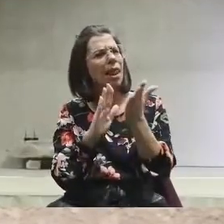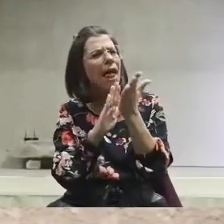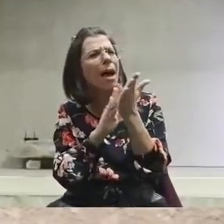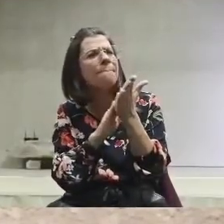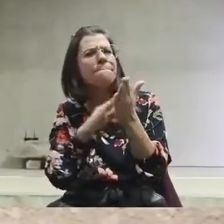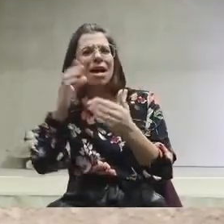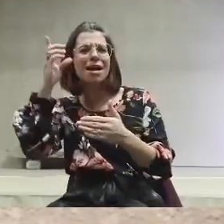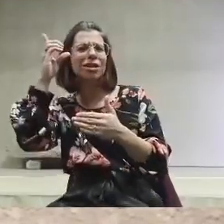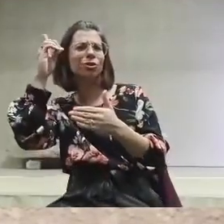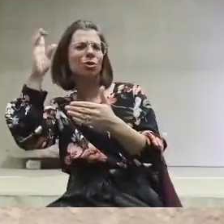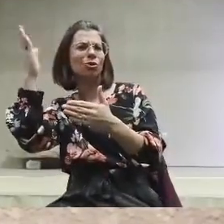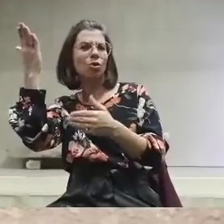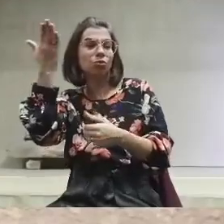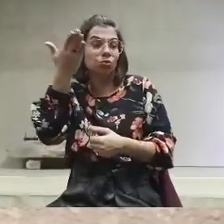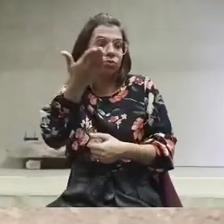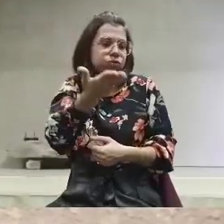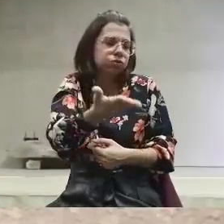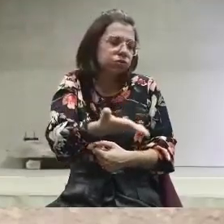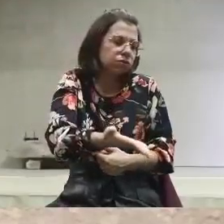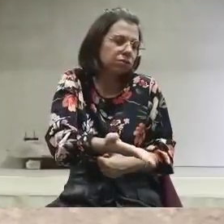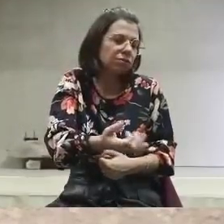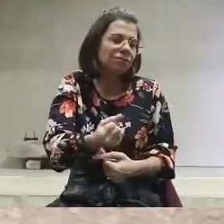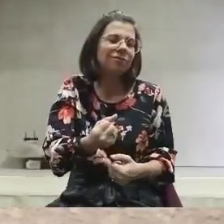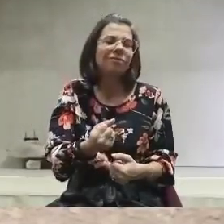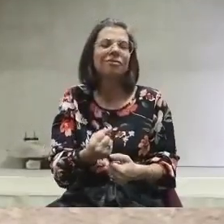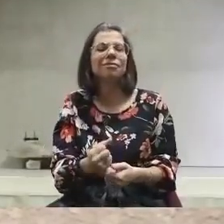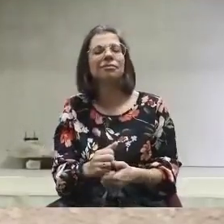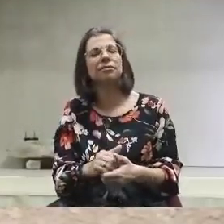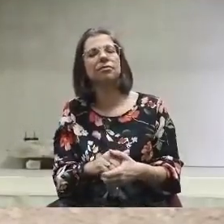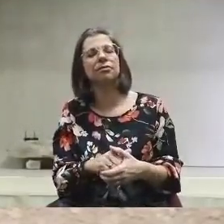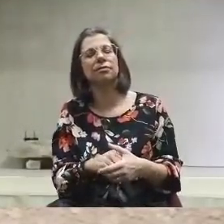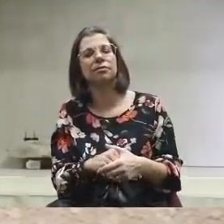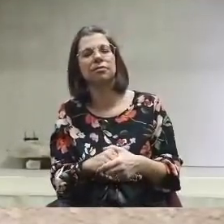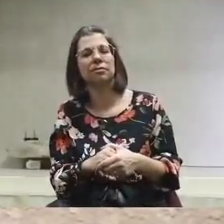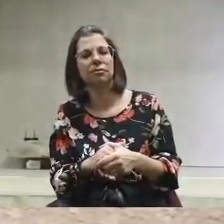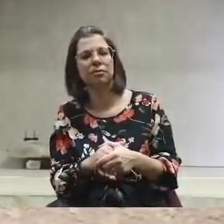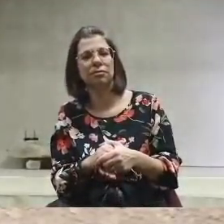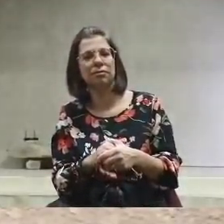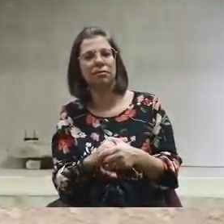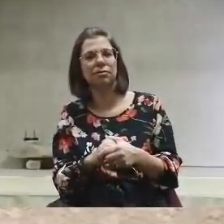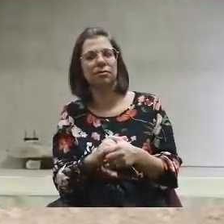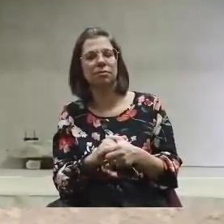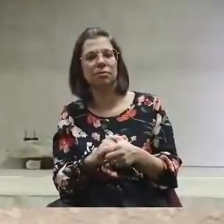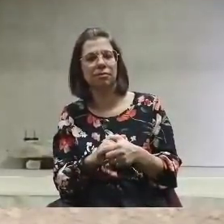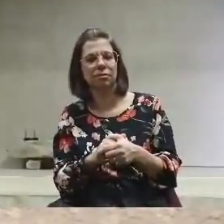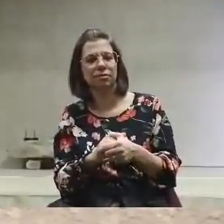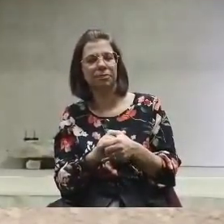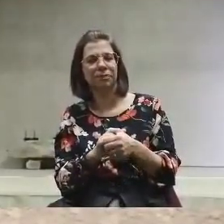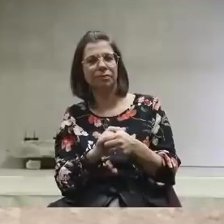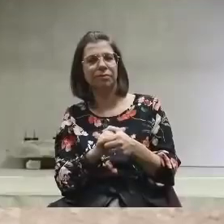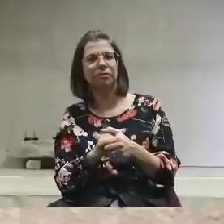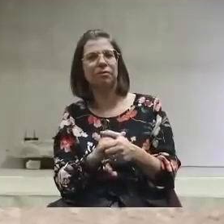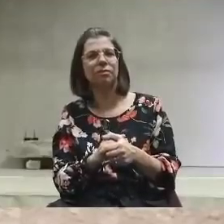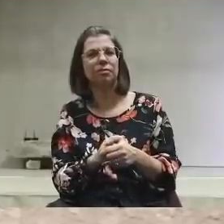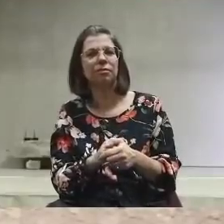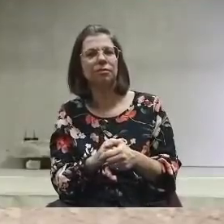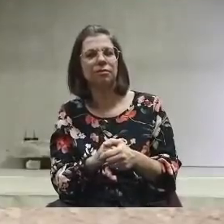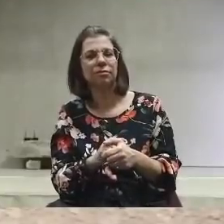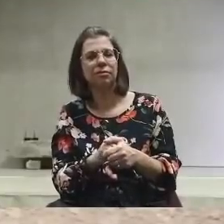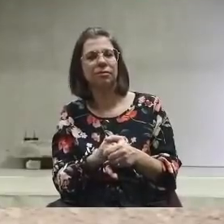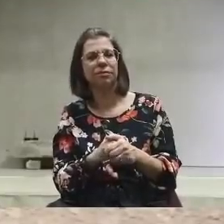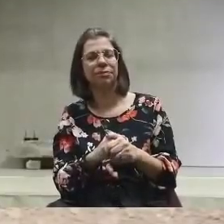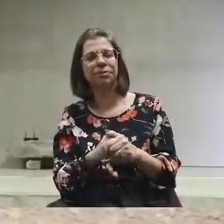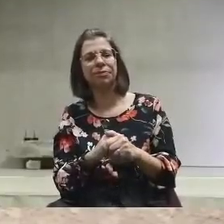comment le Seigneur a éclairé. Ça a été une révélation pour Chantal contre la vie et les diagnostics de tous les médecins. Dieu a